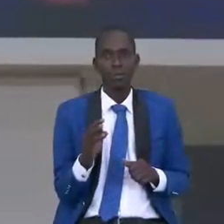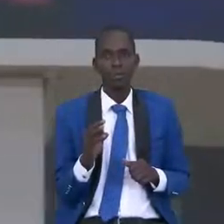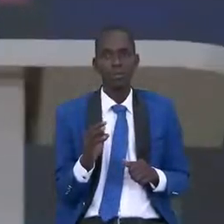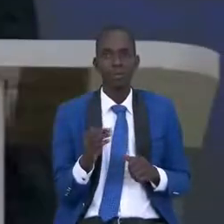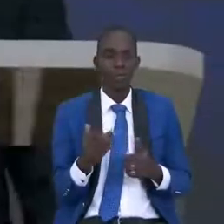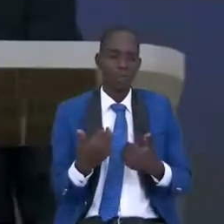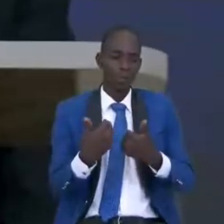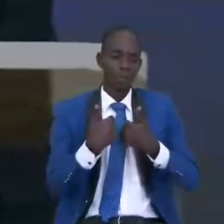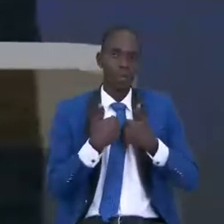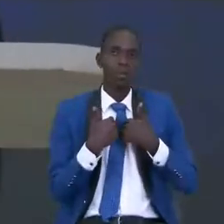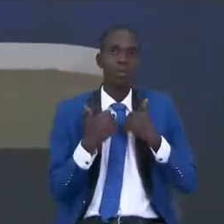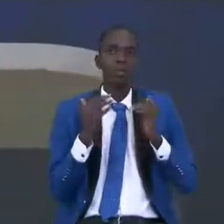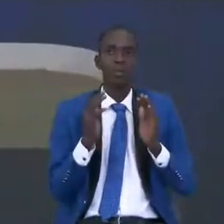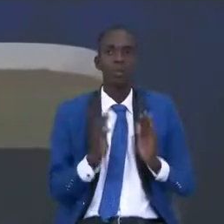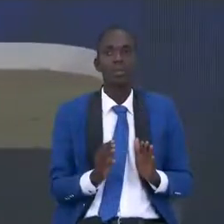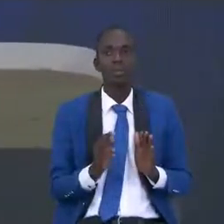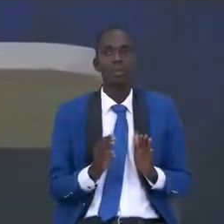foi